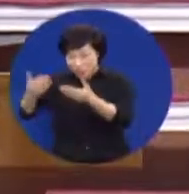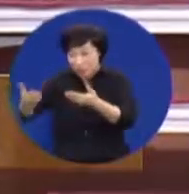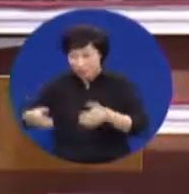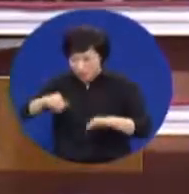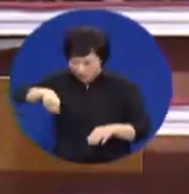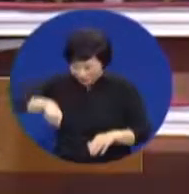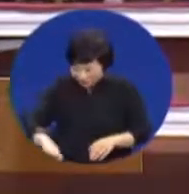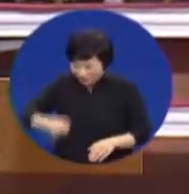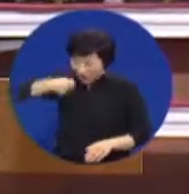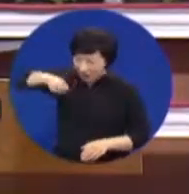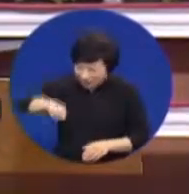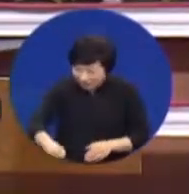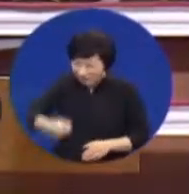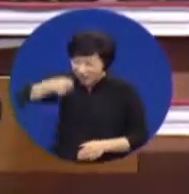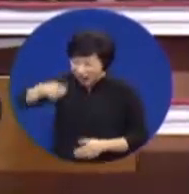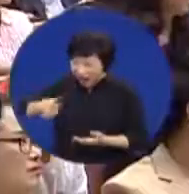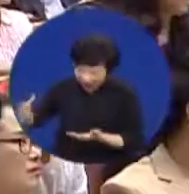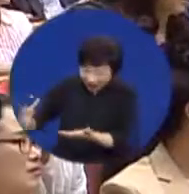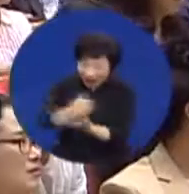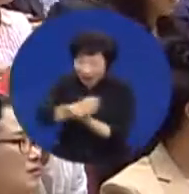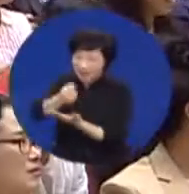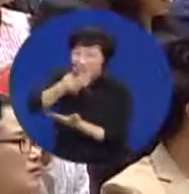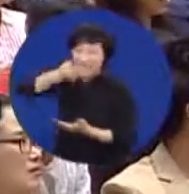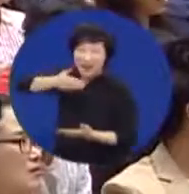수저가 너무 적은 거야.